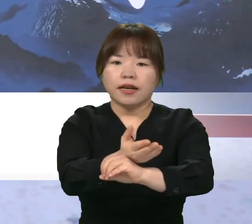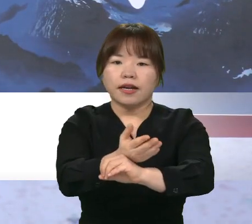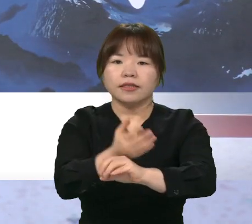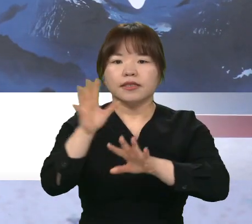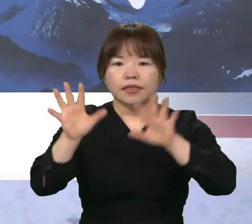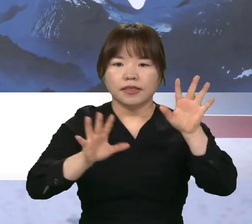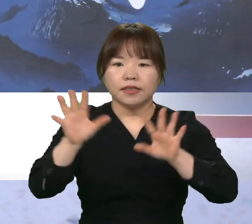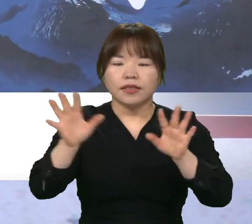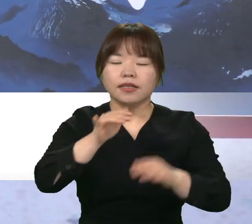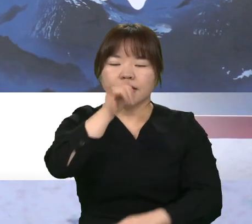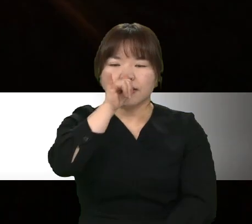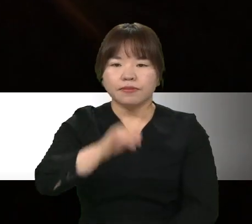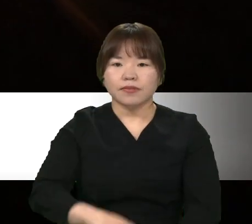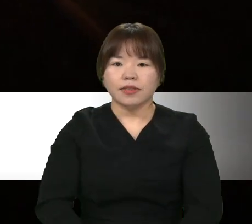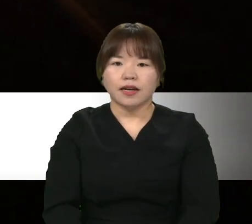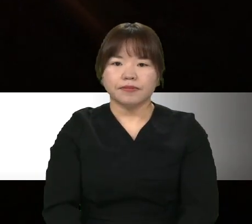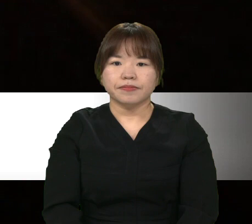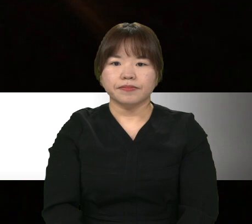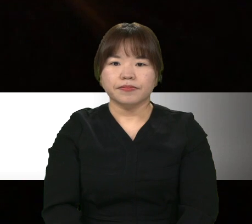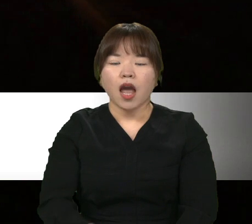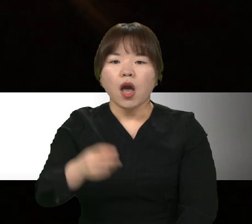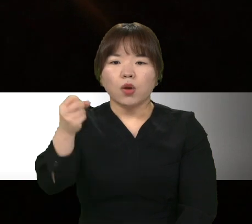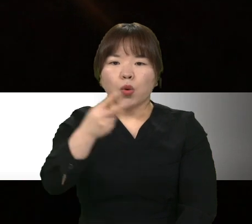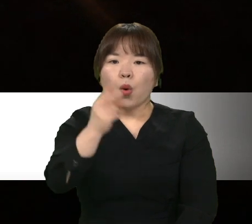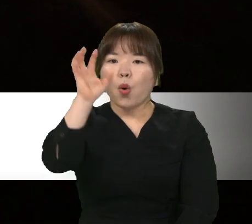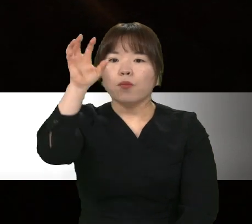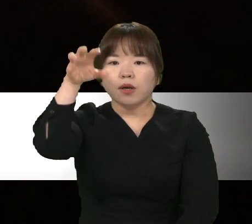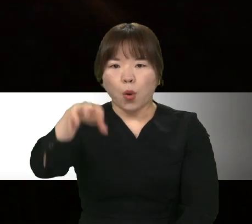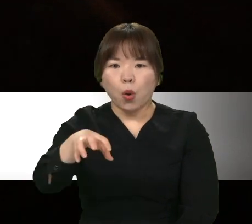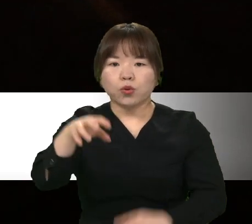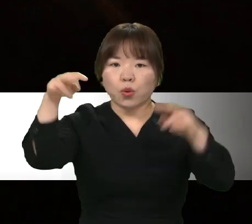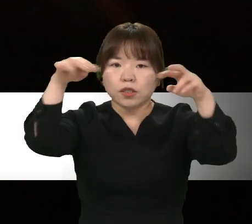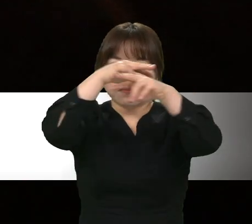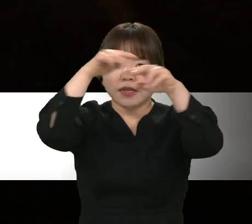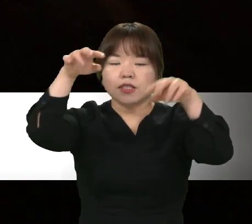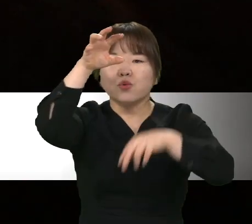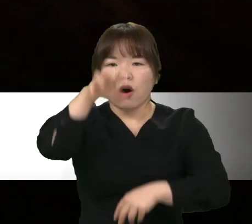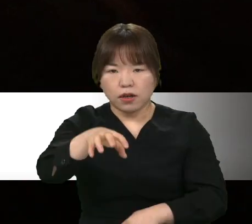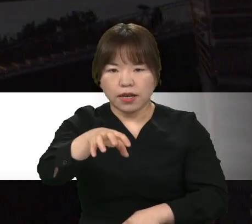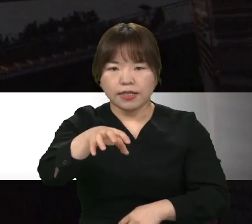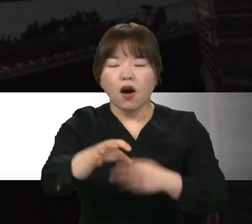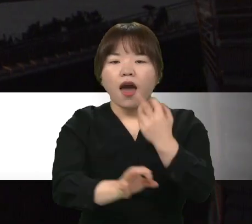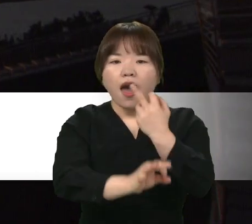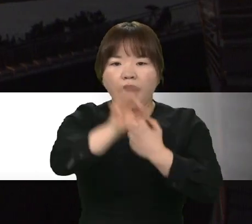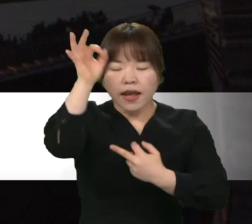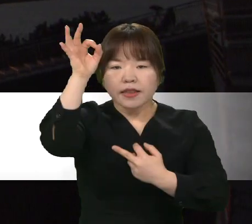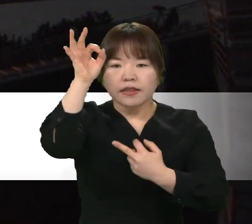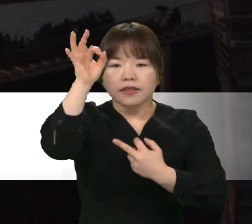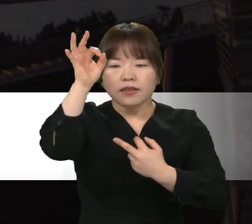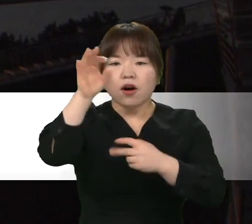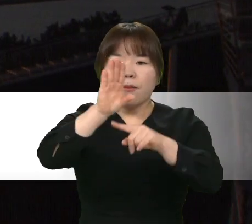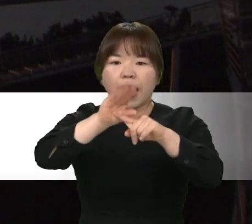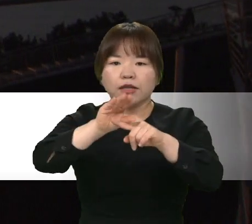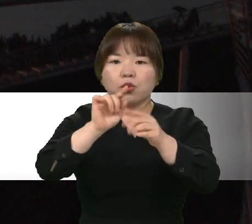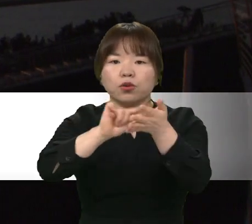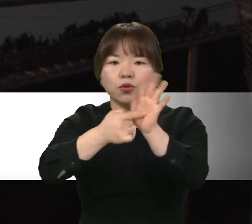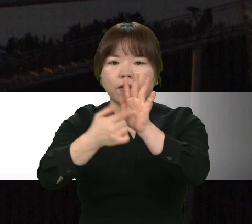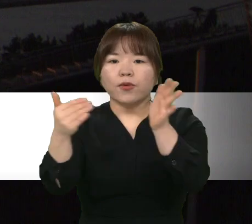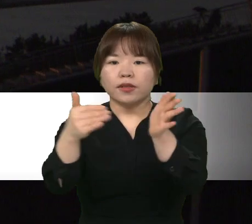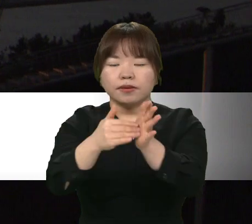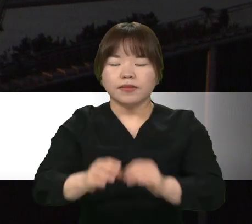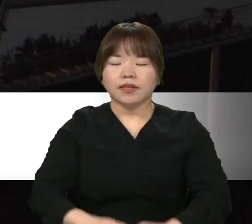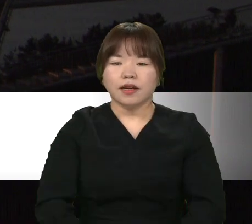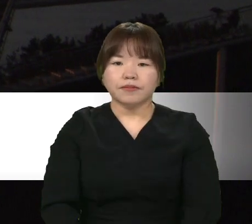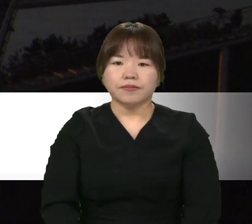전달하는 신형 세레모니도 이어졌습니다 또 호미곶과 환호공원 스페이스워크에서 새해 첫 일출을